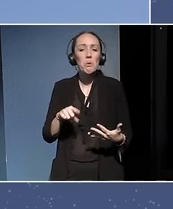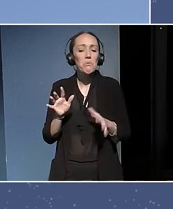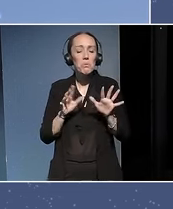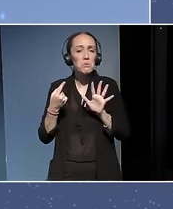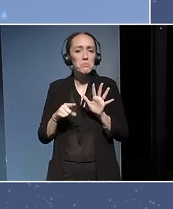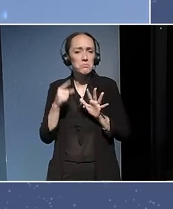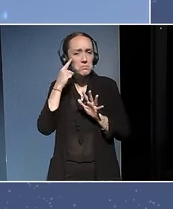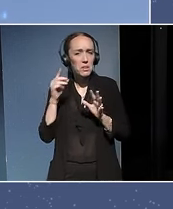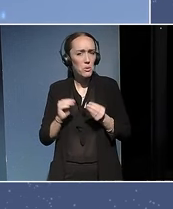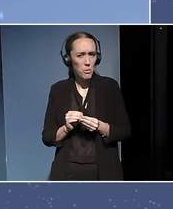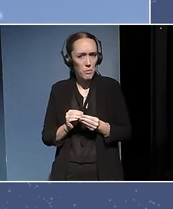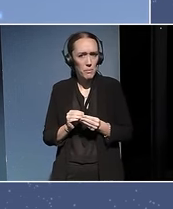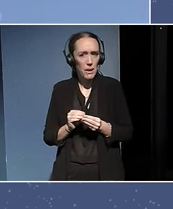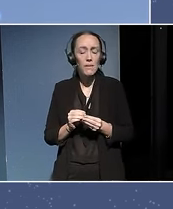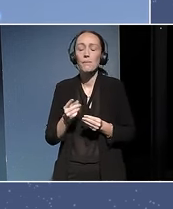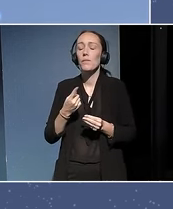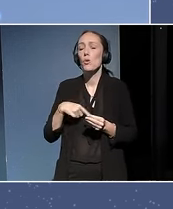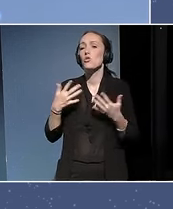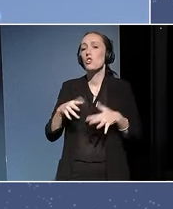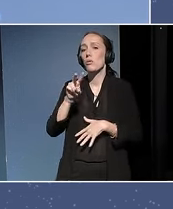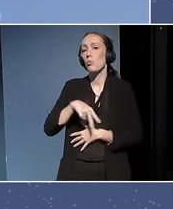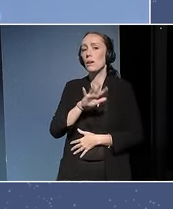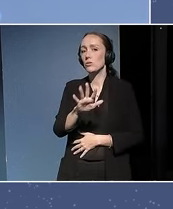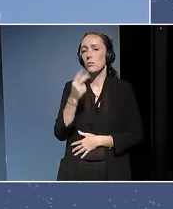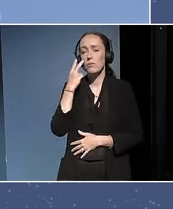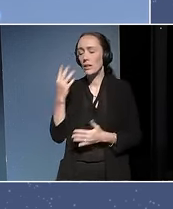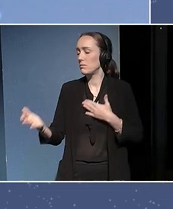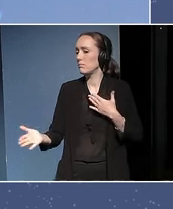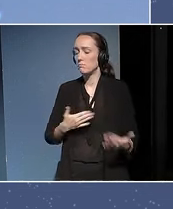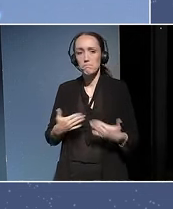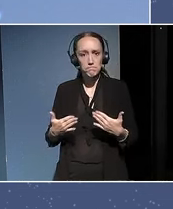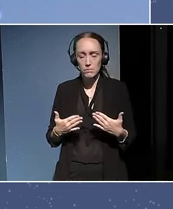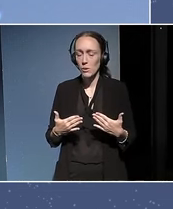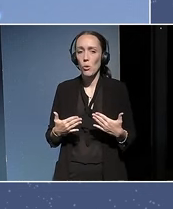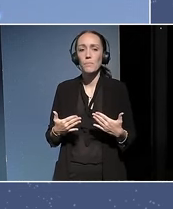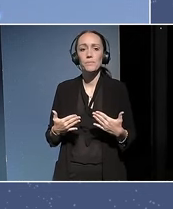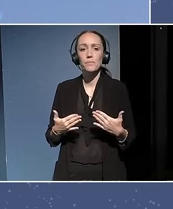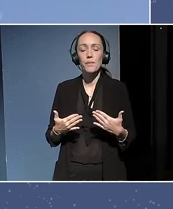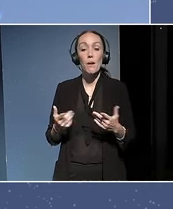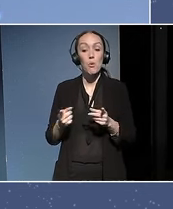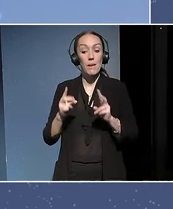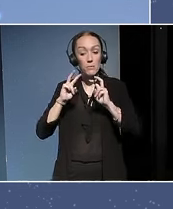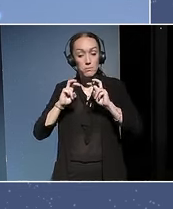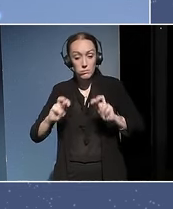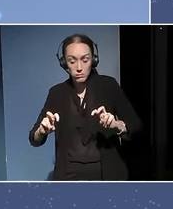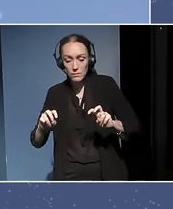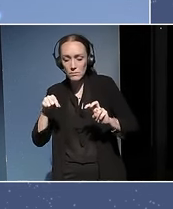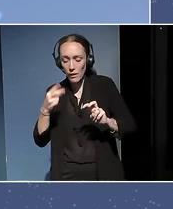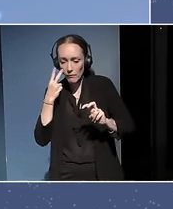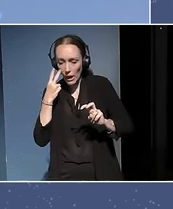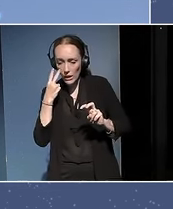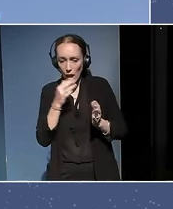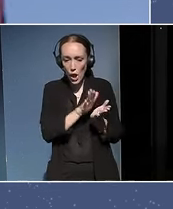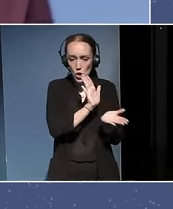perché avevamo notato subito già nel 2005 delle forti somiglianze con l'anatomia dei coccodrilli